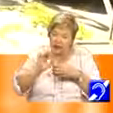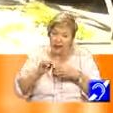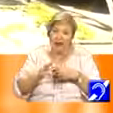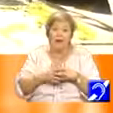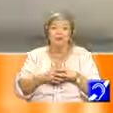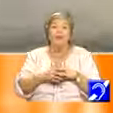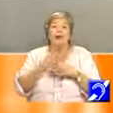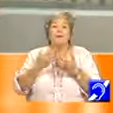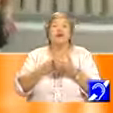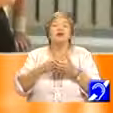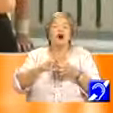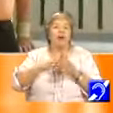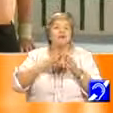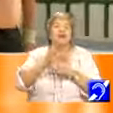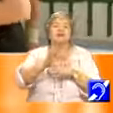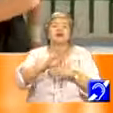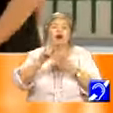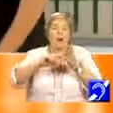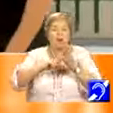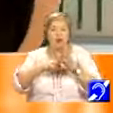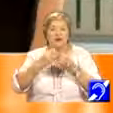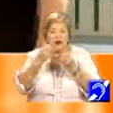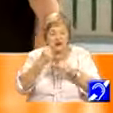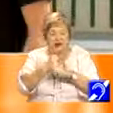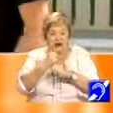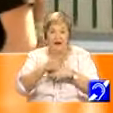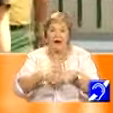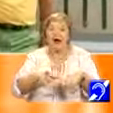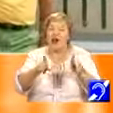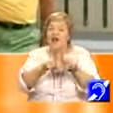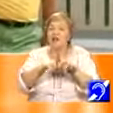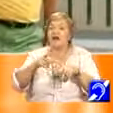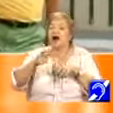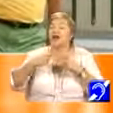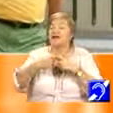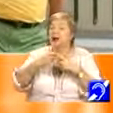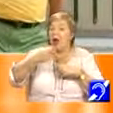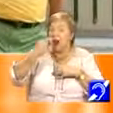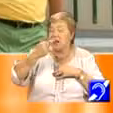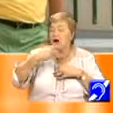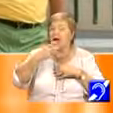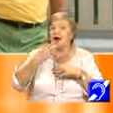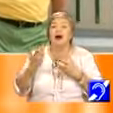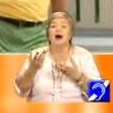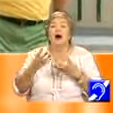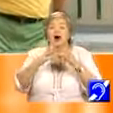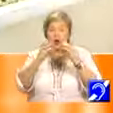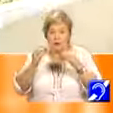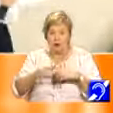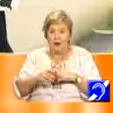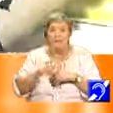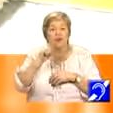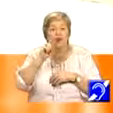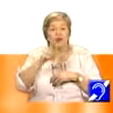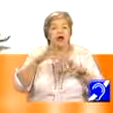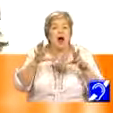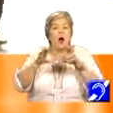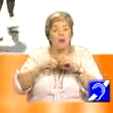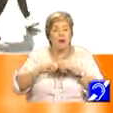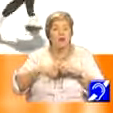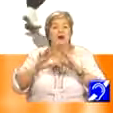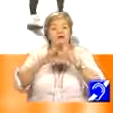a rezolva subiectele în premieră, la fel ca și la examenul de limba și literatura română. Aceștia au primit broșuri